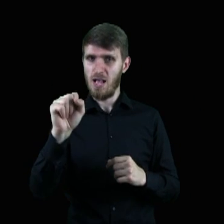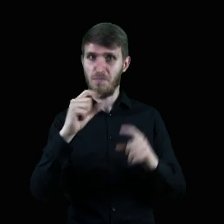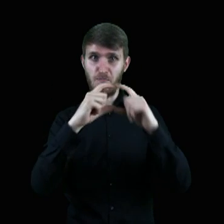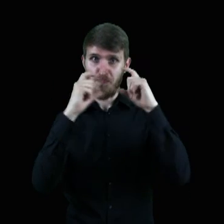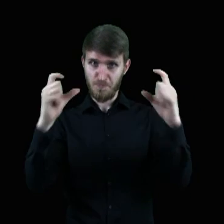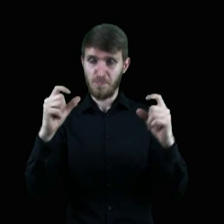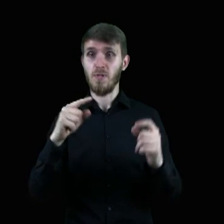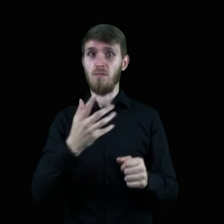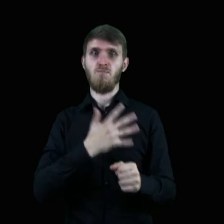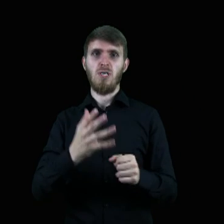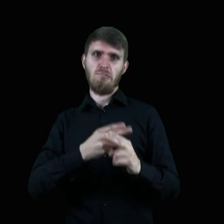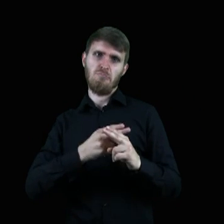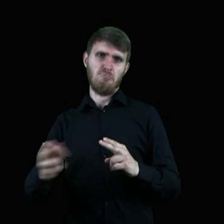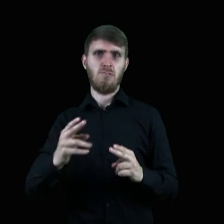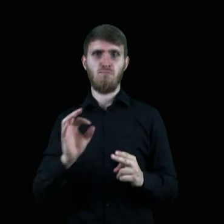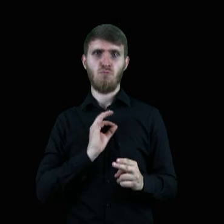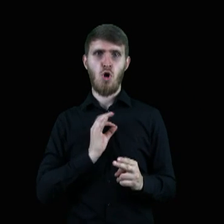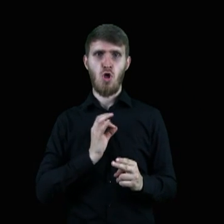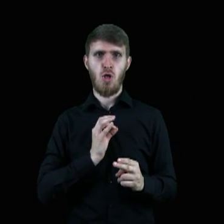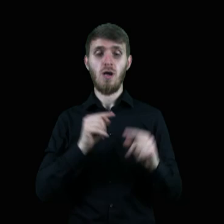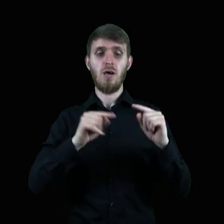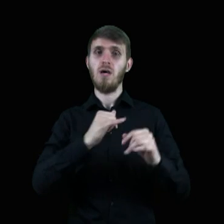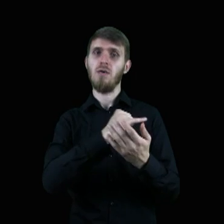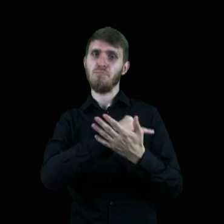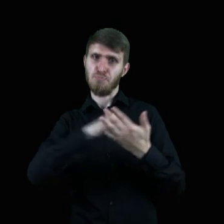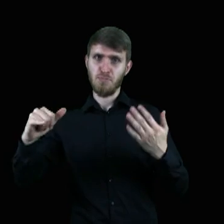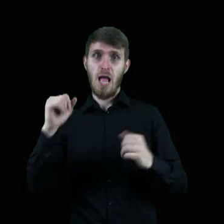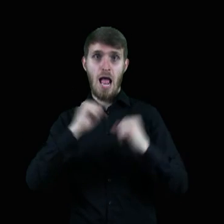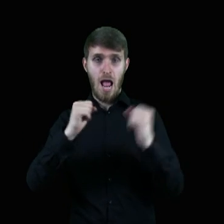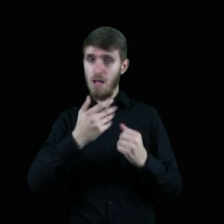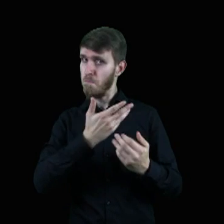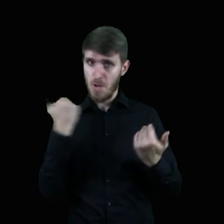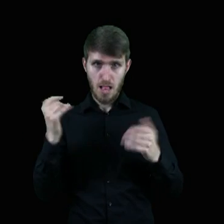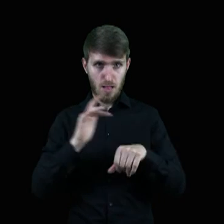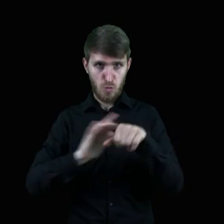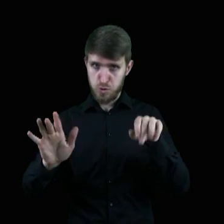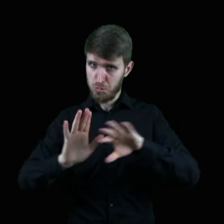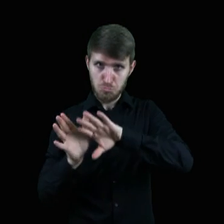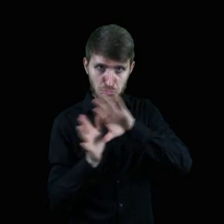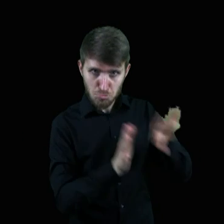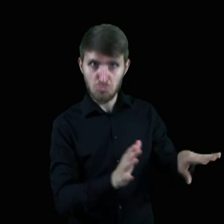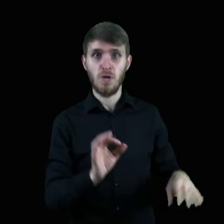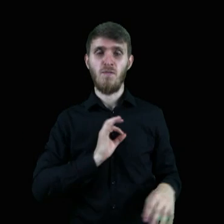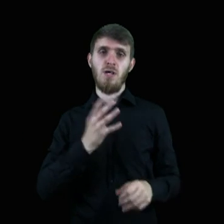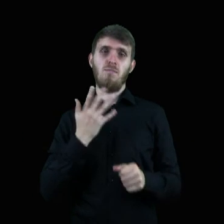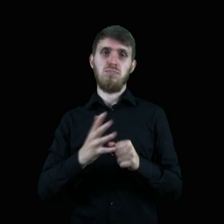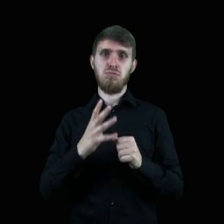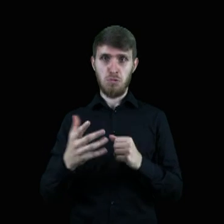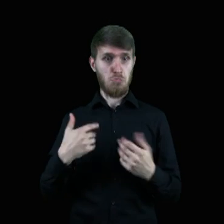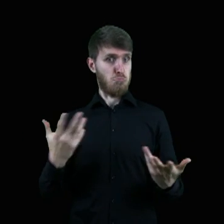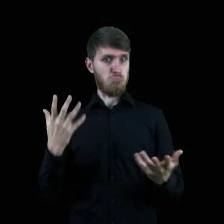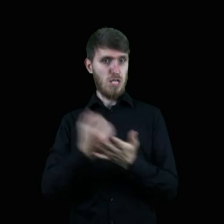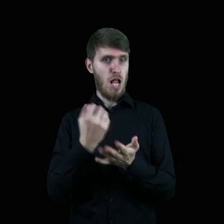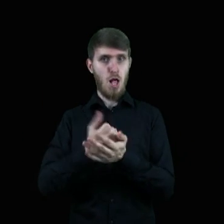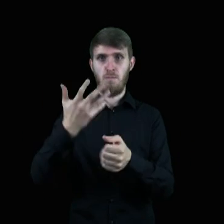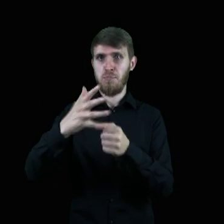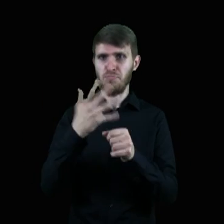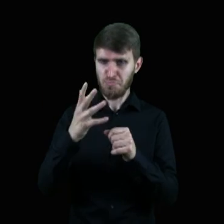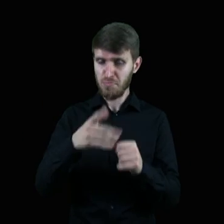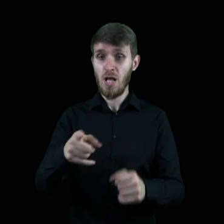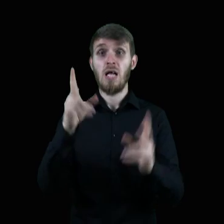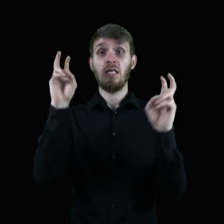50 zł, więc mój zysk, to co mam w aktywach, to 50 zł. To możemy skreślić, to możemy skreślić i to możemy